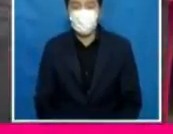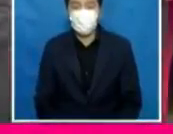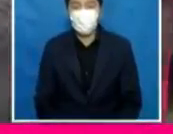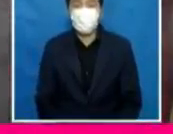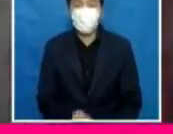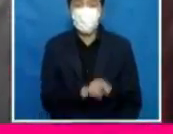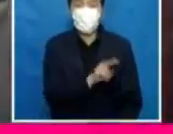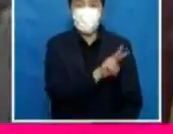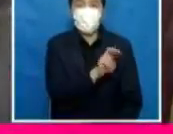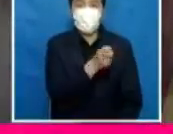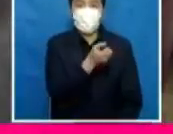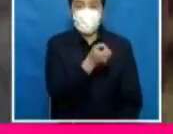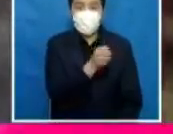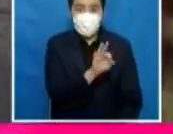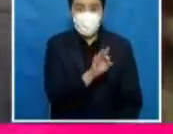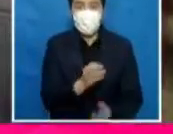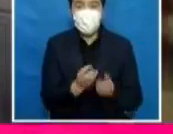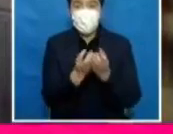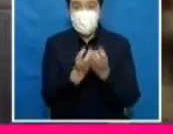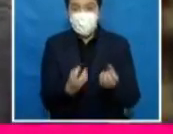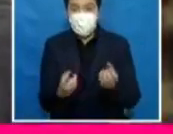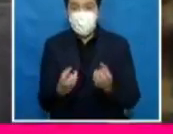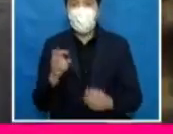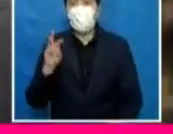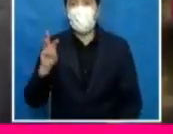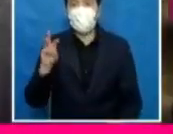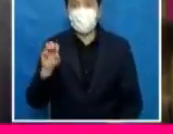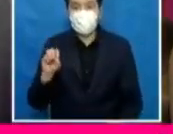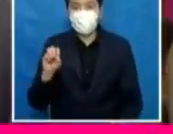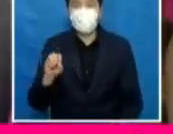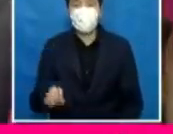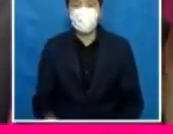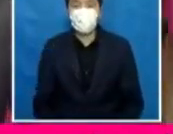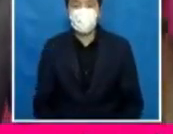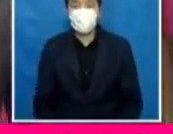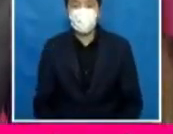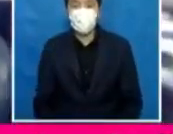งวดที่219จำนวน60ลูก